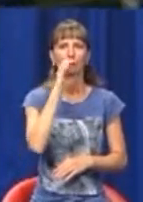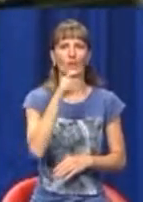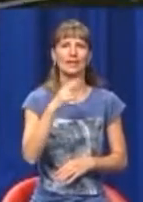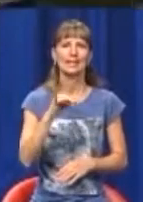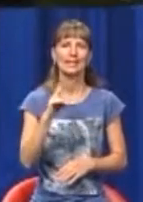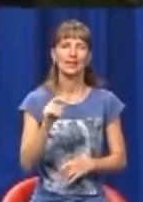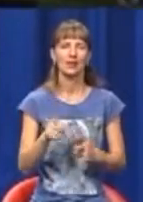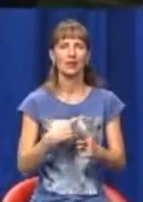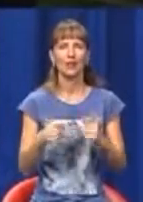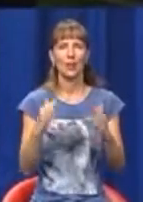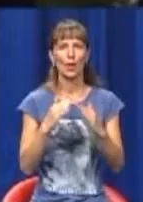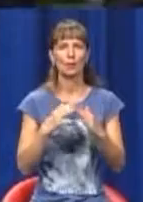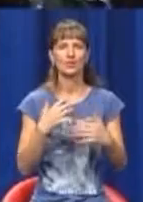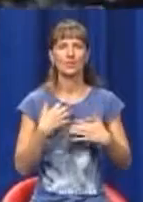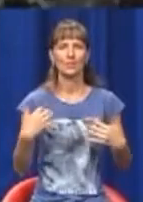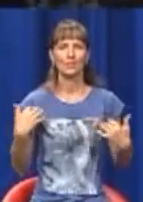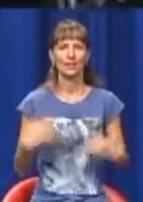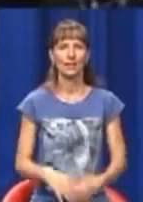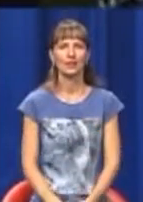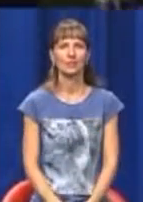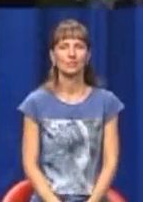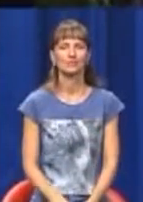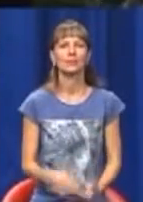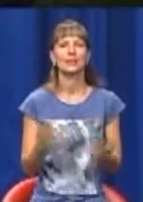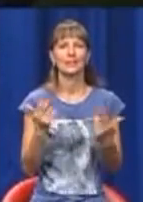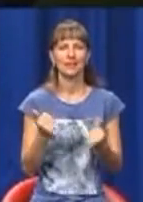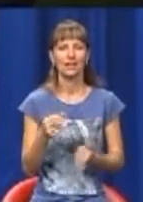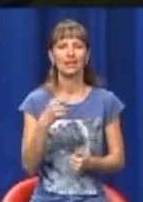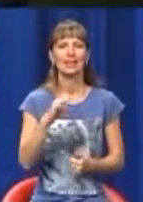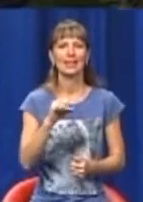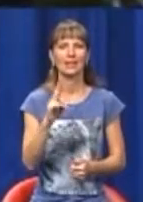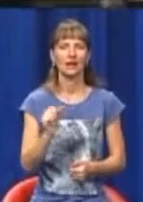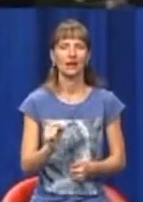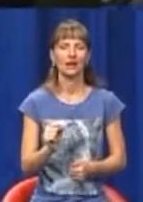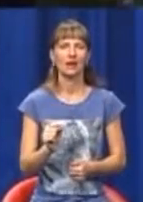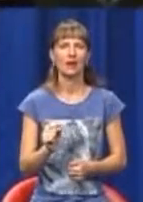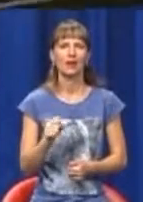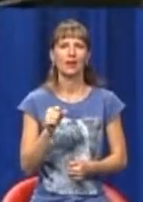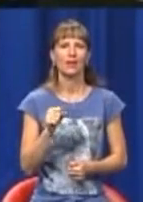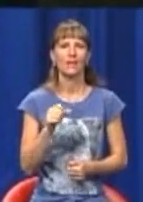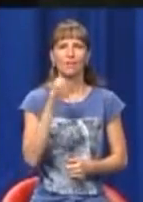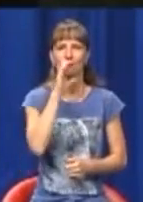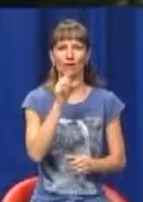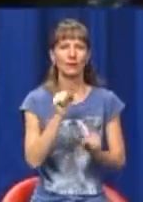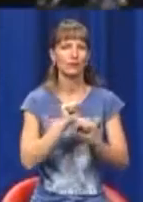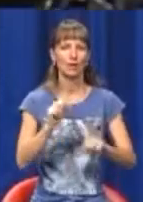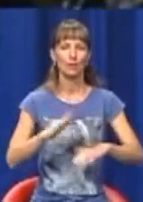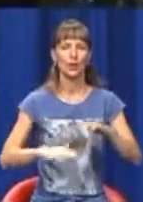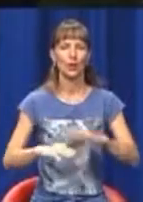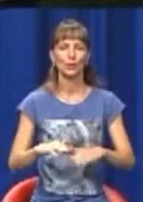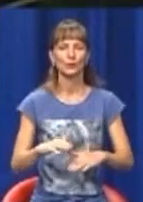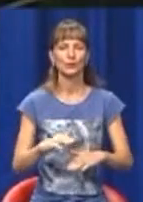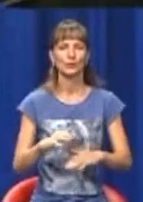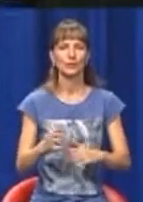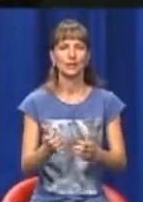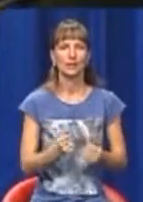чи домашня тварина? Ну, звичайно ж, дика. Вовка не можна приручити і зробити